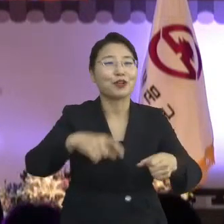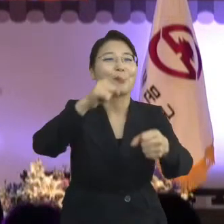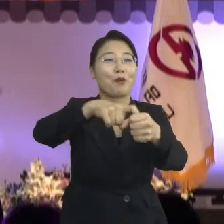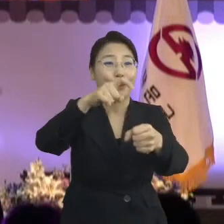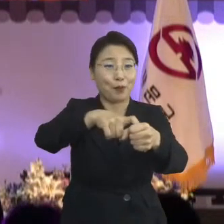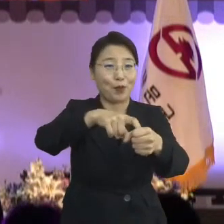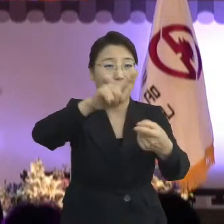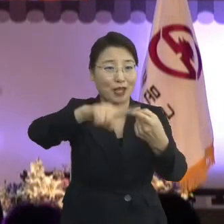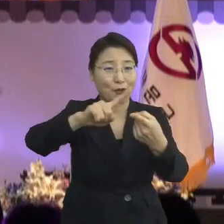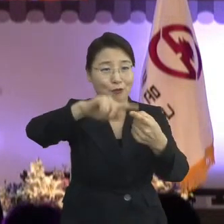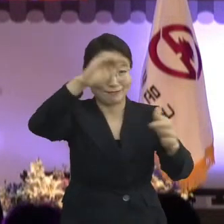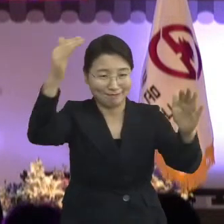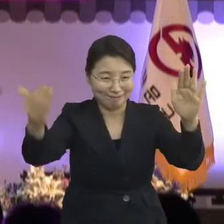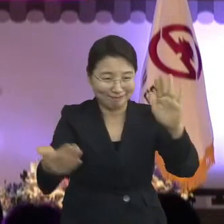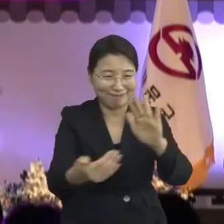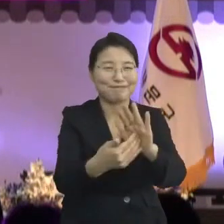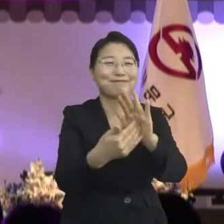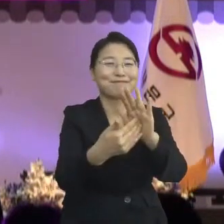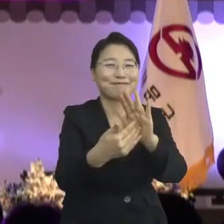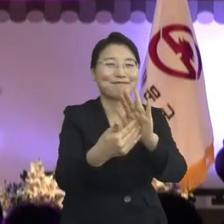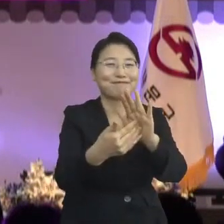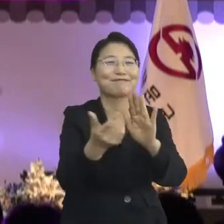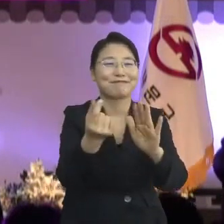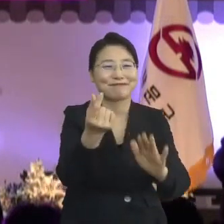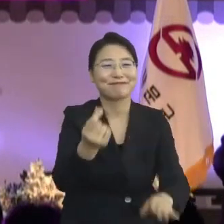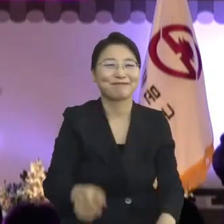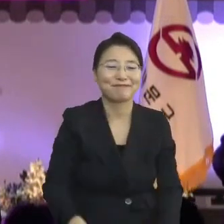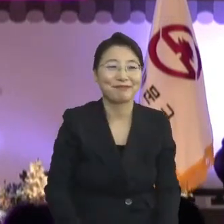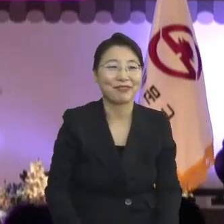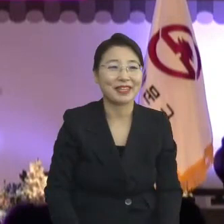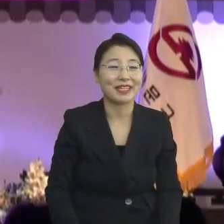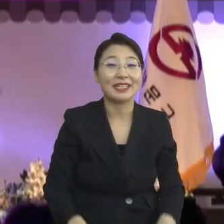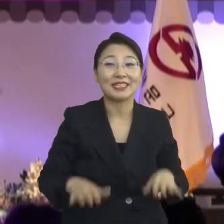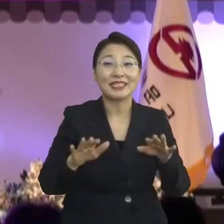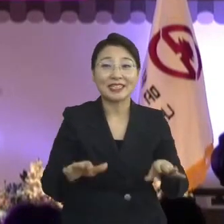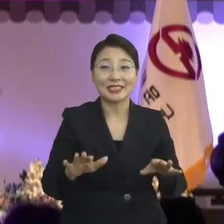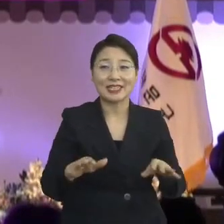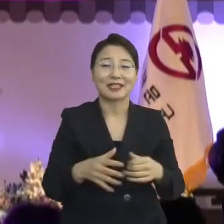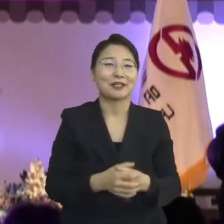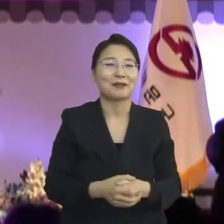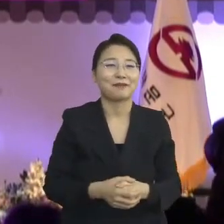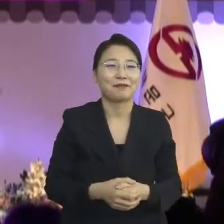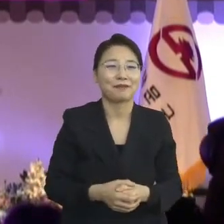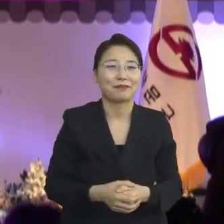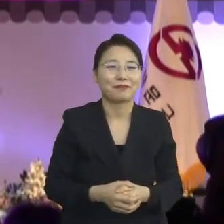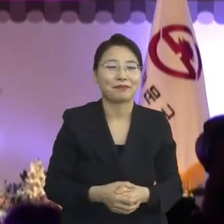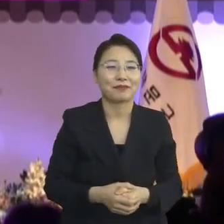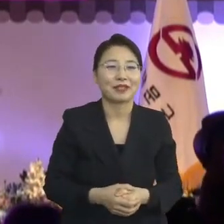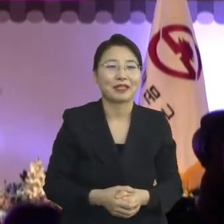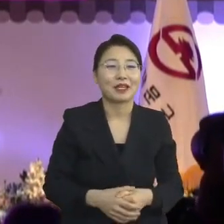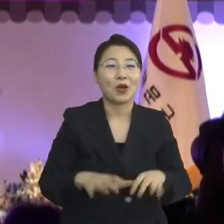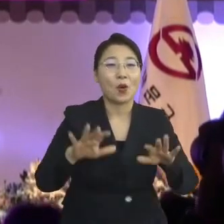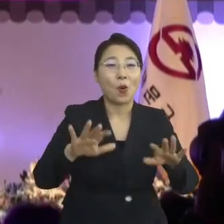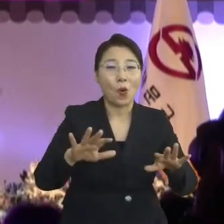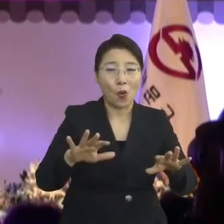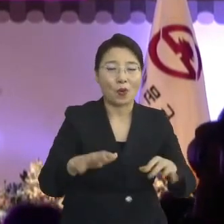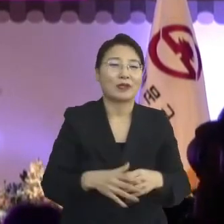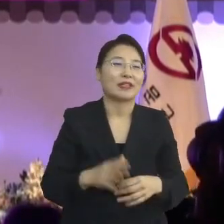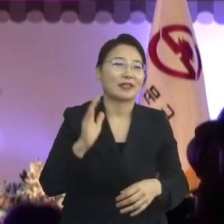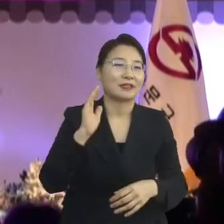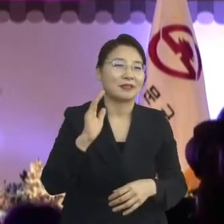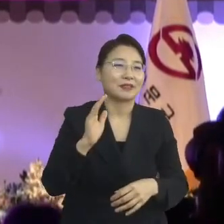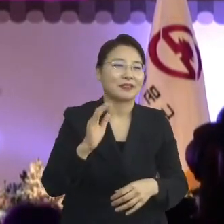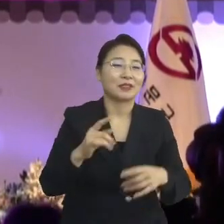자리를 잡았습니다. 이제 민선 8기 3년 차를 맞아